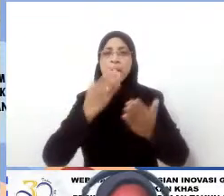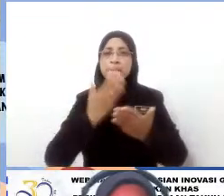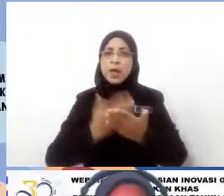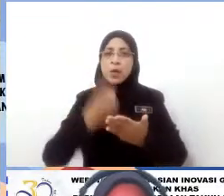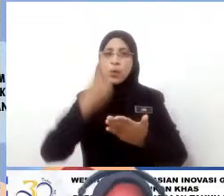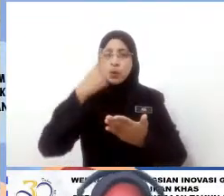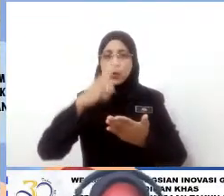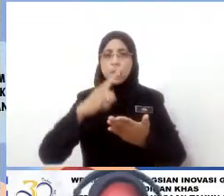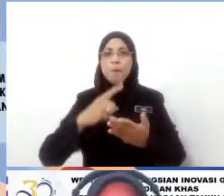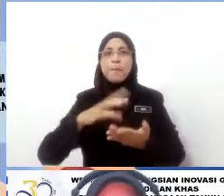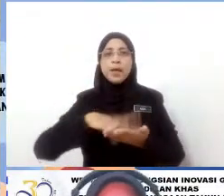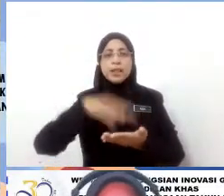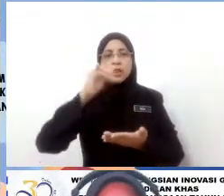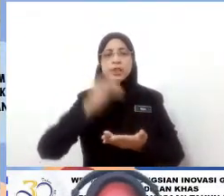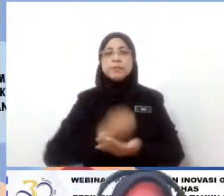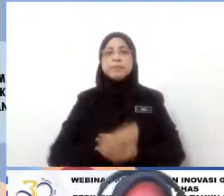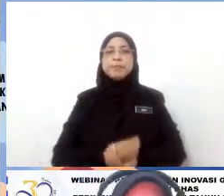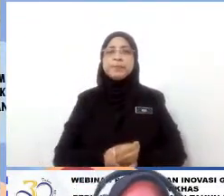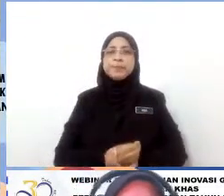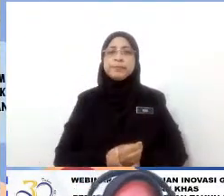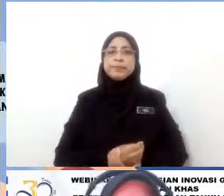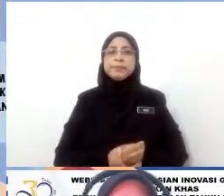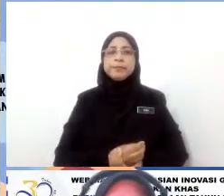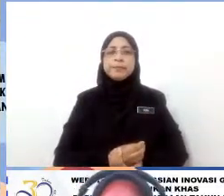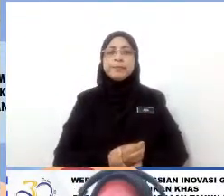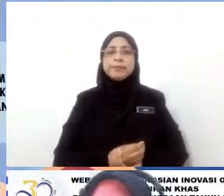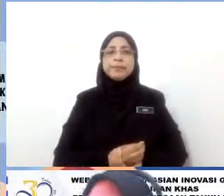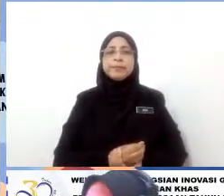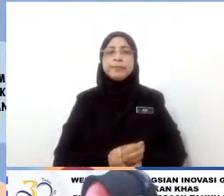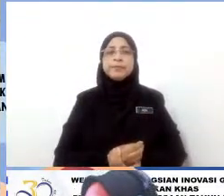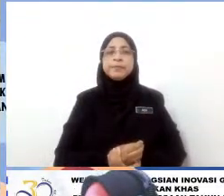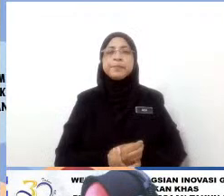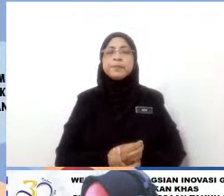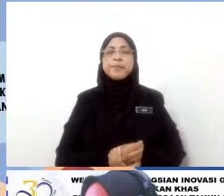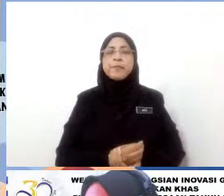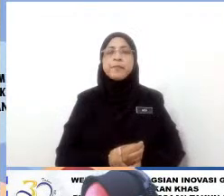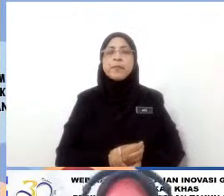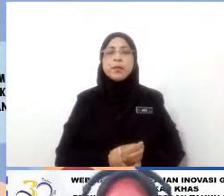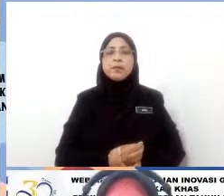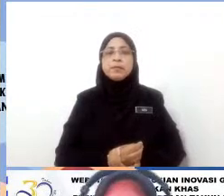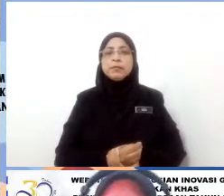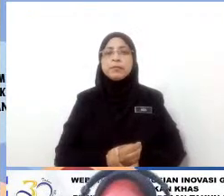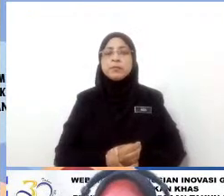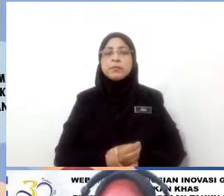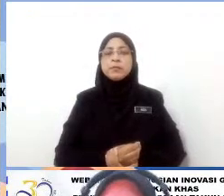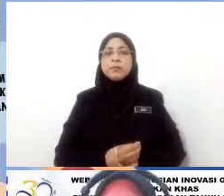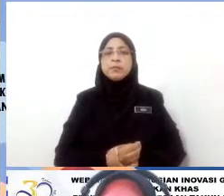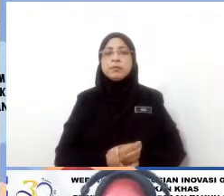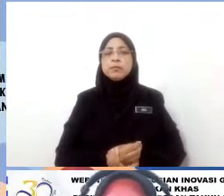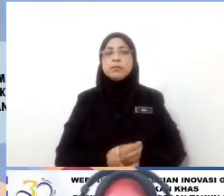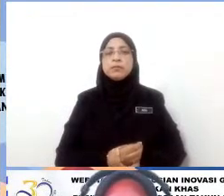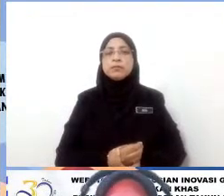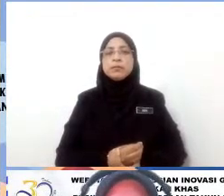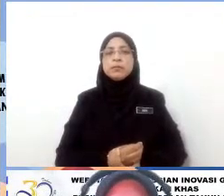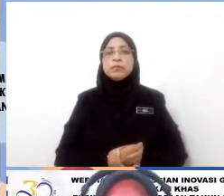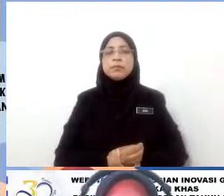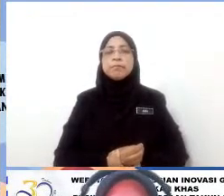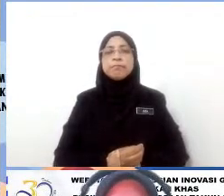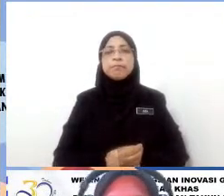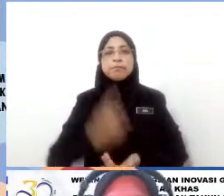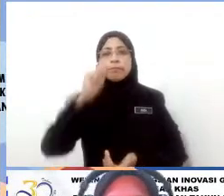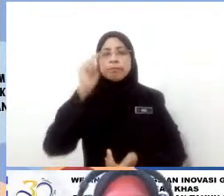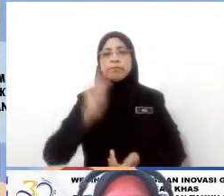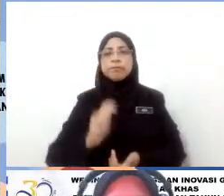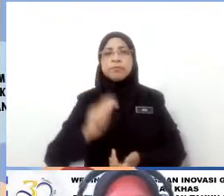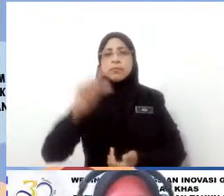ni tak tertinggal. Menggunakan NVDA untuk Google Meet. Jadi kemahiran komputer penting. Ya, sungguh Cikgu Yap.